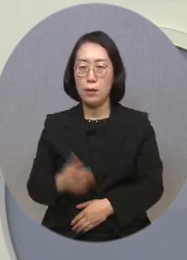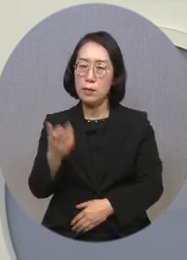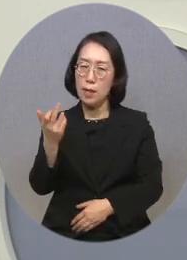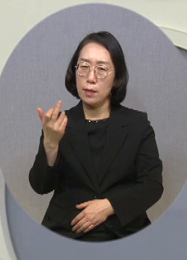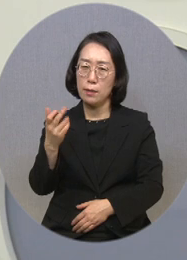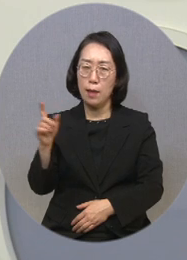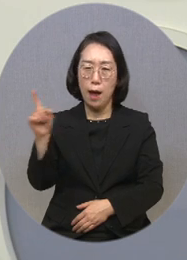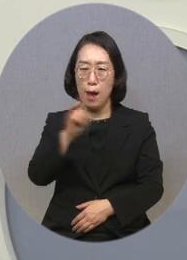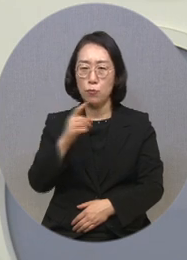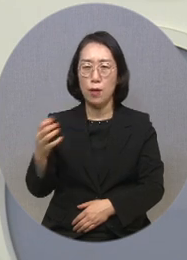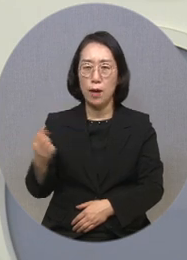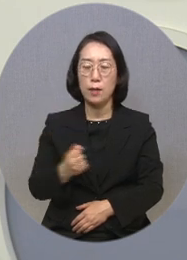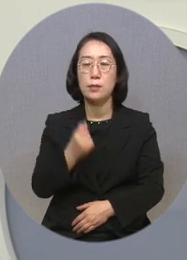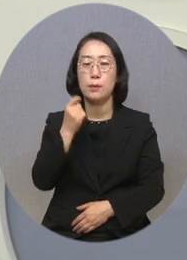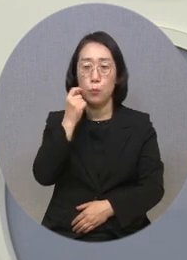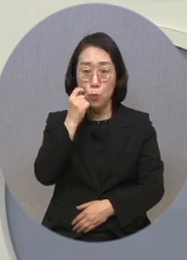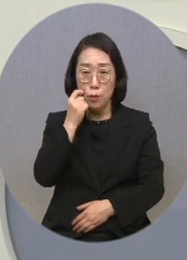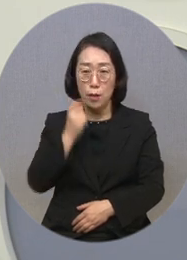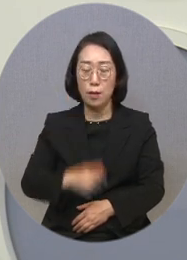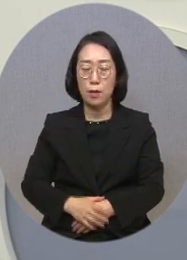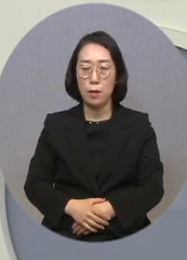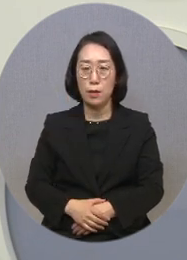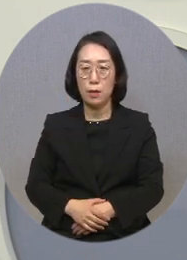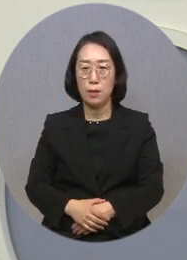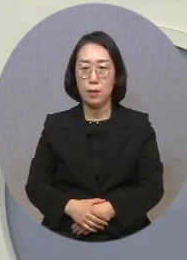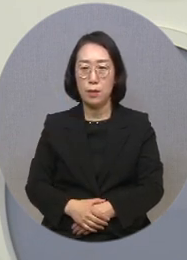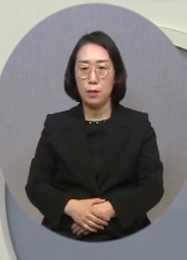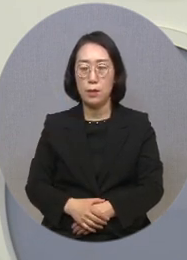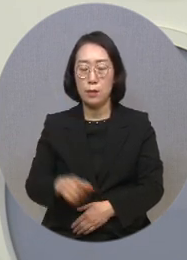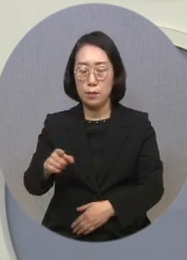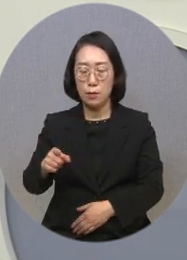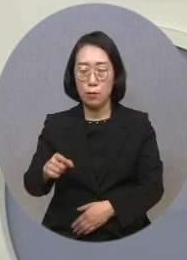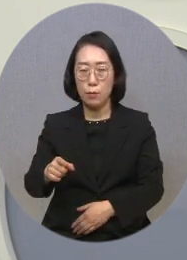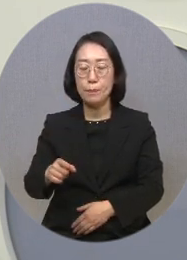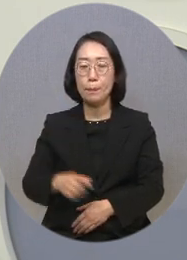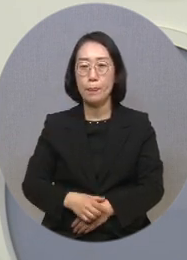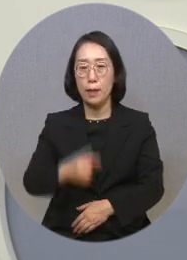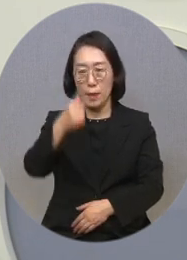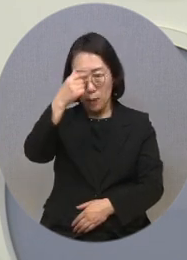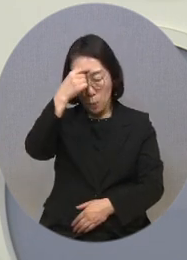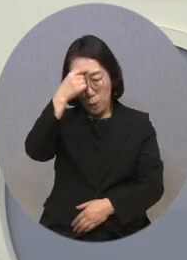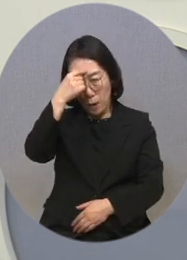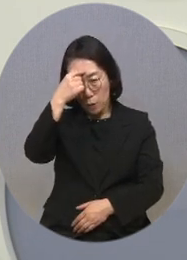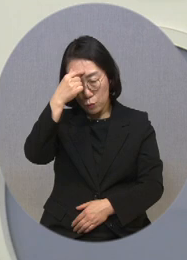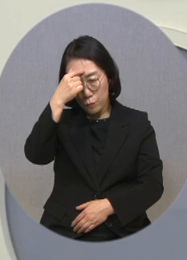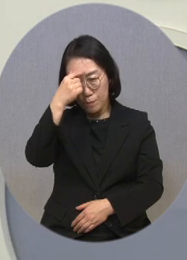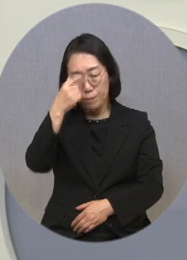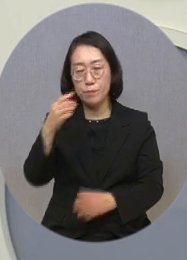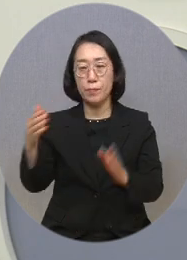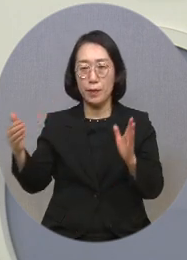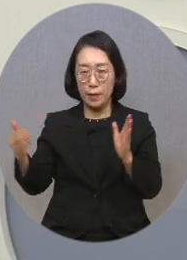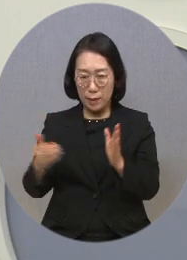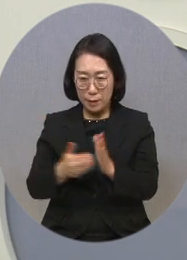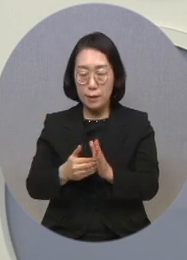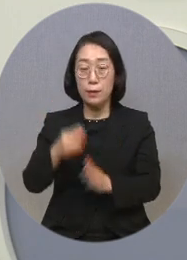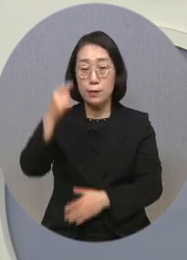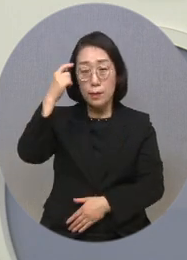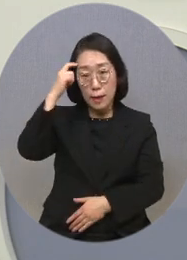보다. 그러면 그 기도를 하고 정리를 해야 되겠다 할 때 네. 제가